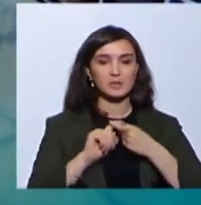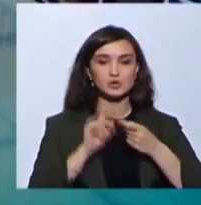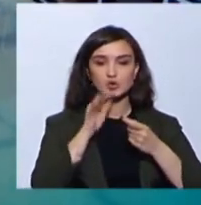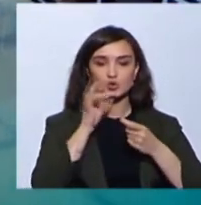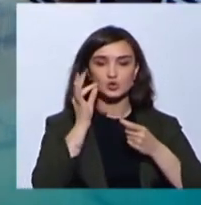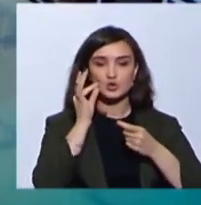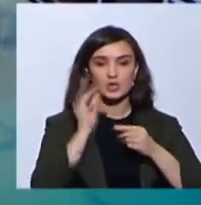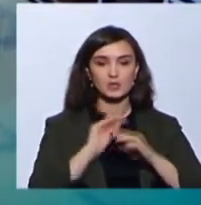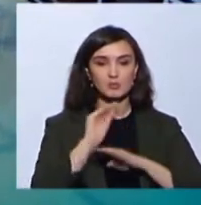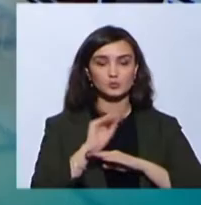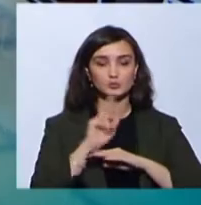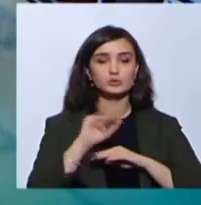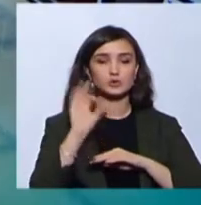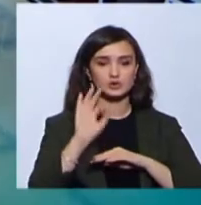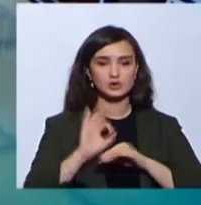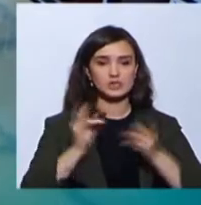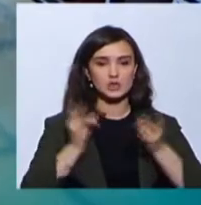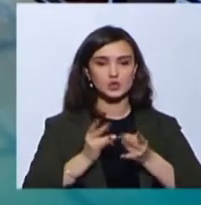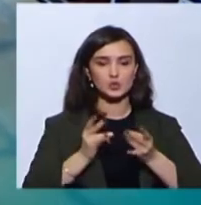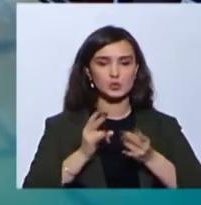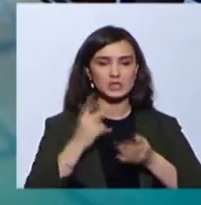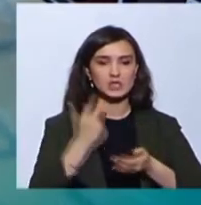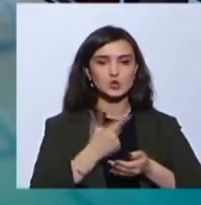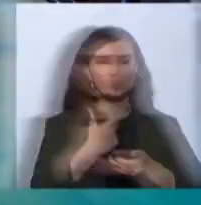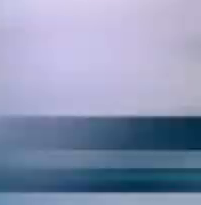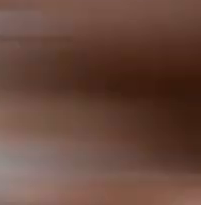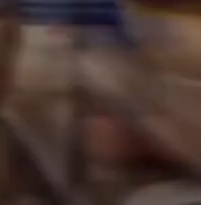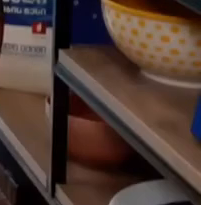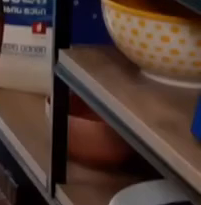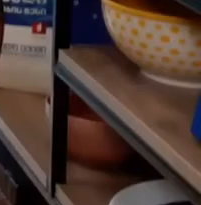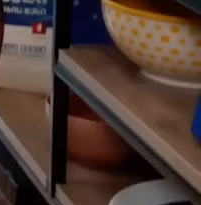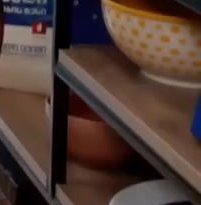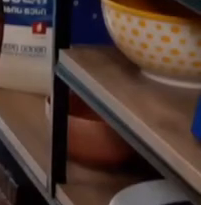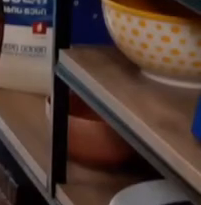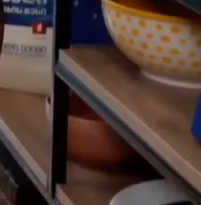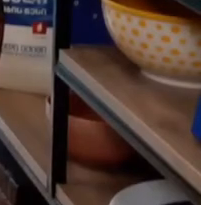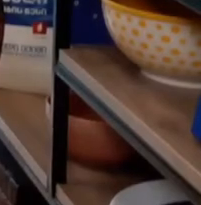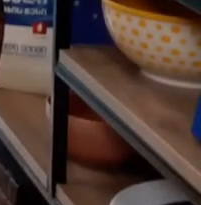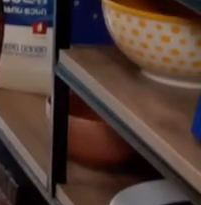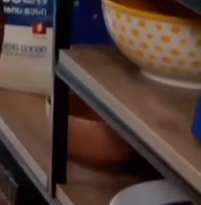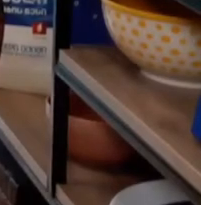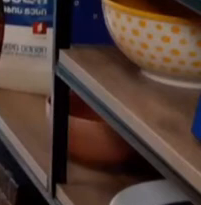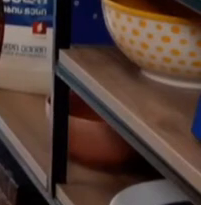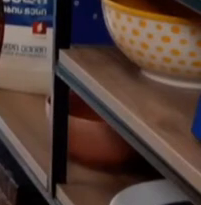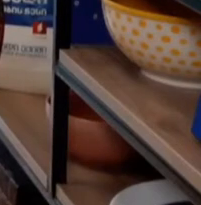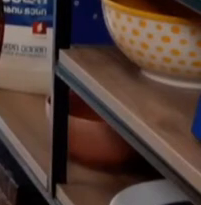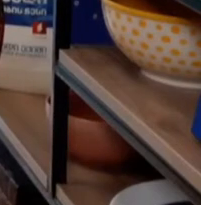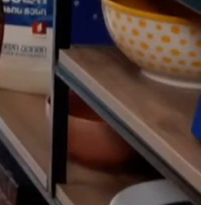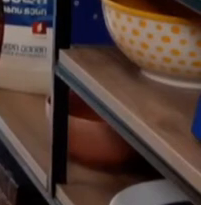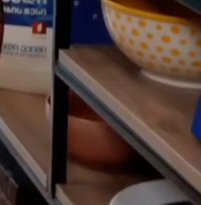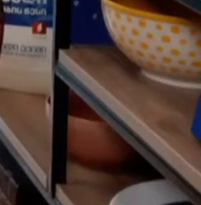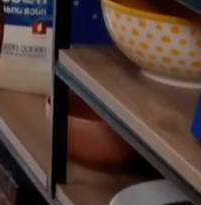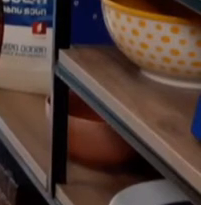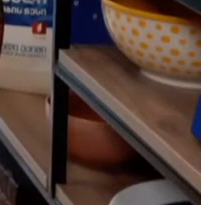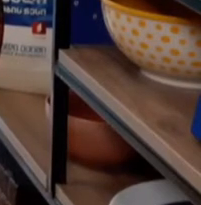დროს შაქრის დონე იმატებს და ხშირ შემთხვევაში საჭირო ხდება ინსულინ თერაპიის დაწყება. სხვადასხვა წყაროში გაჩნდა ინფორმაცია, რომ